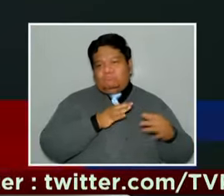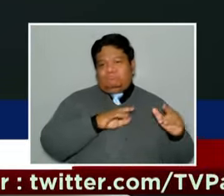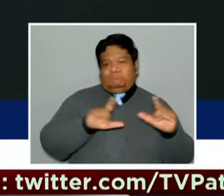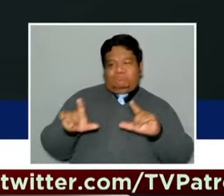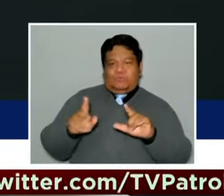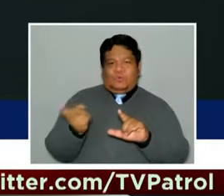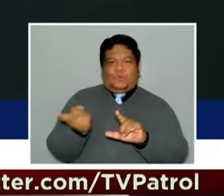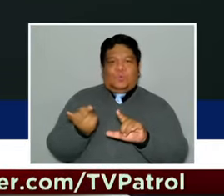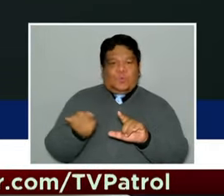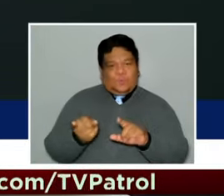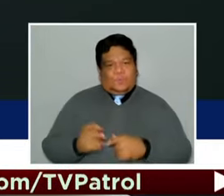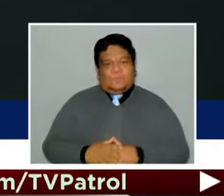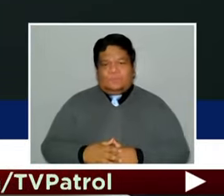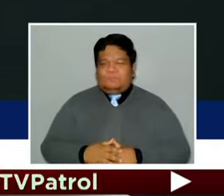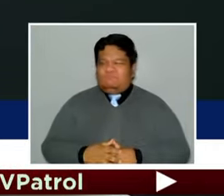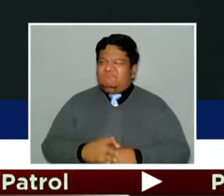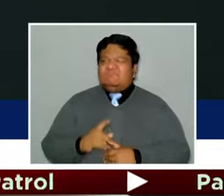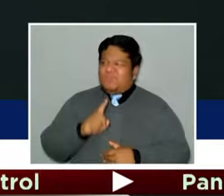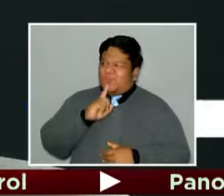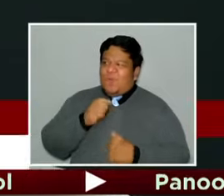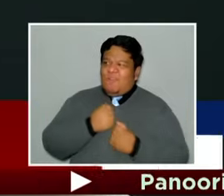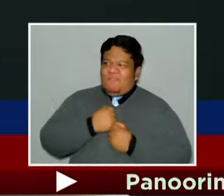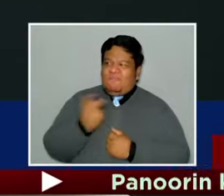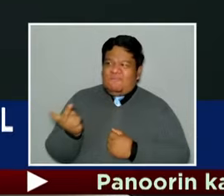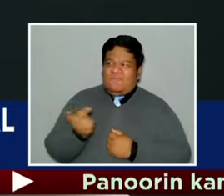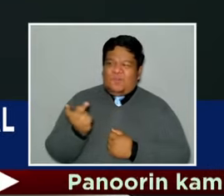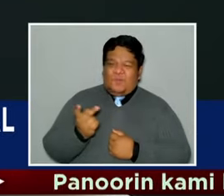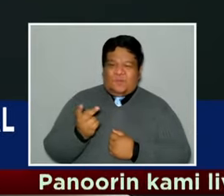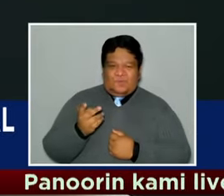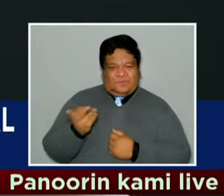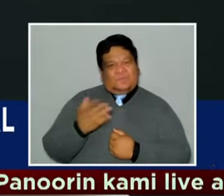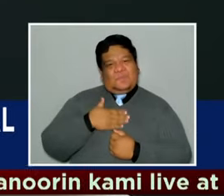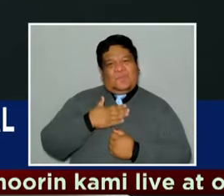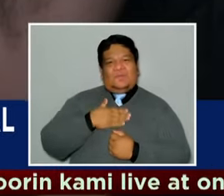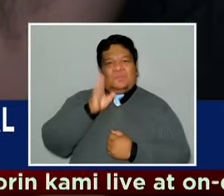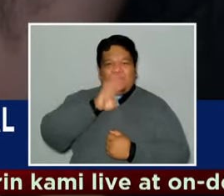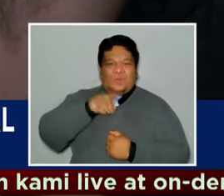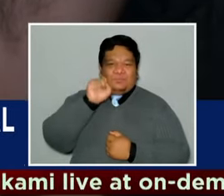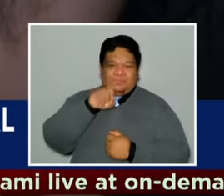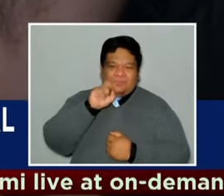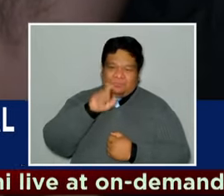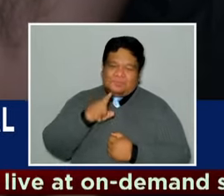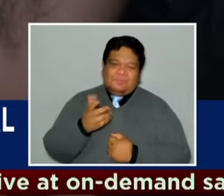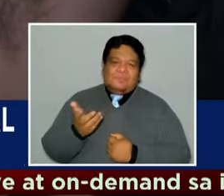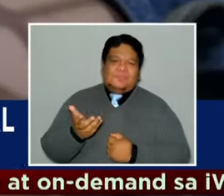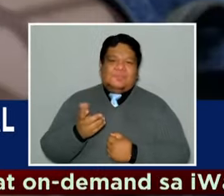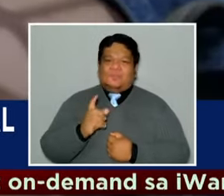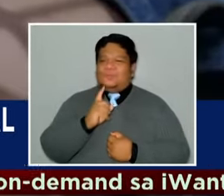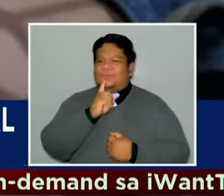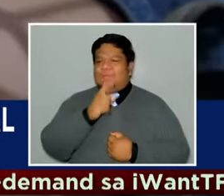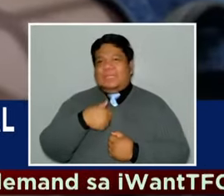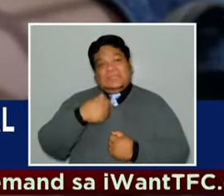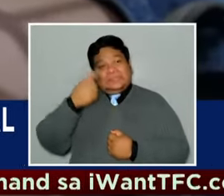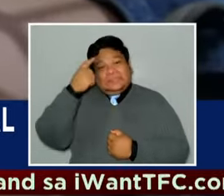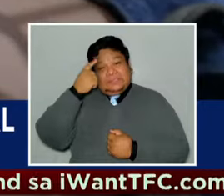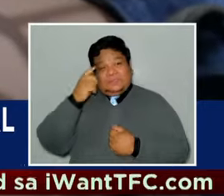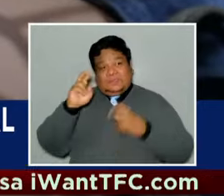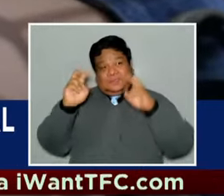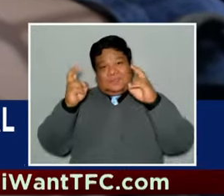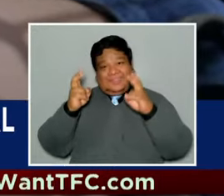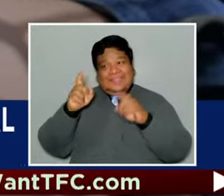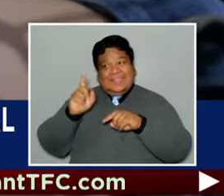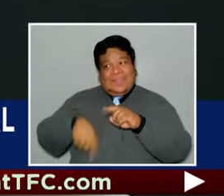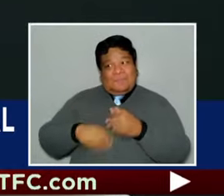all I'm gonna say. Like, mga kapatid ko yan. And I think Can't Buy Me Love is Can't Buy Me Love